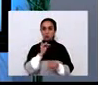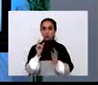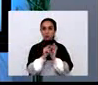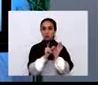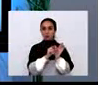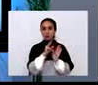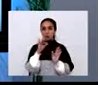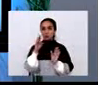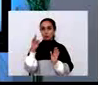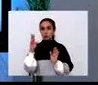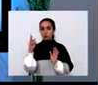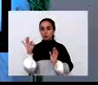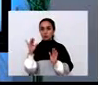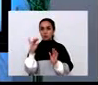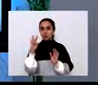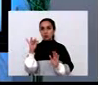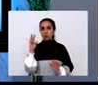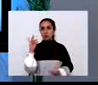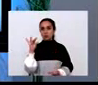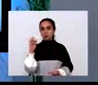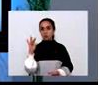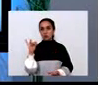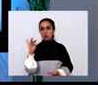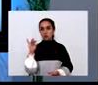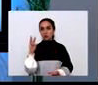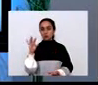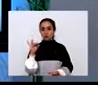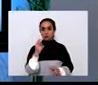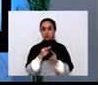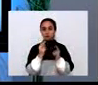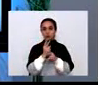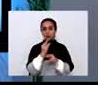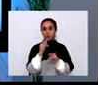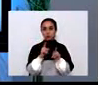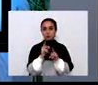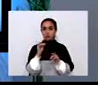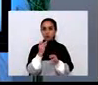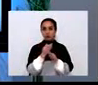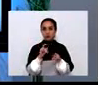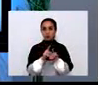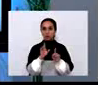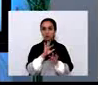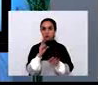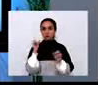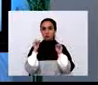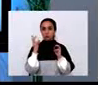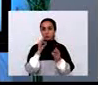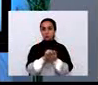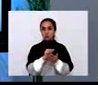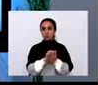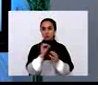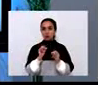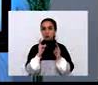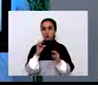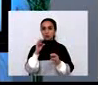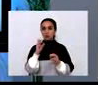парные, то, или. А это двойные союзы, в них части не одинаковые. Спортом надо заниматься